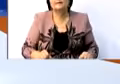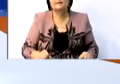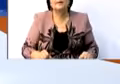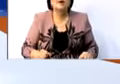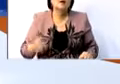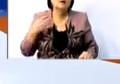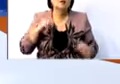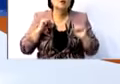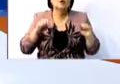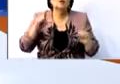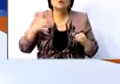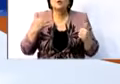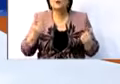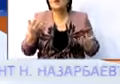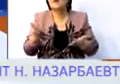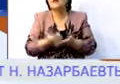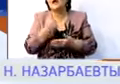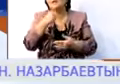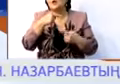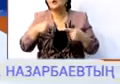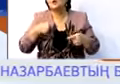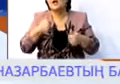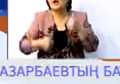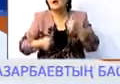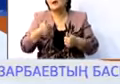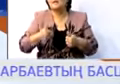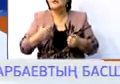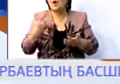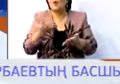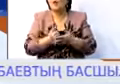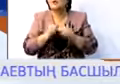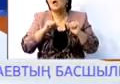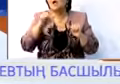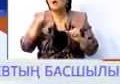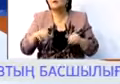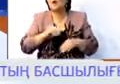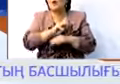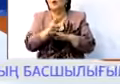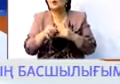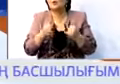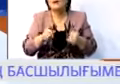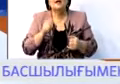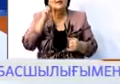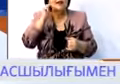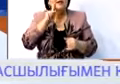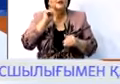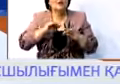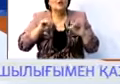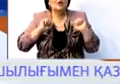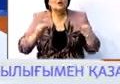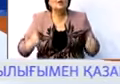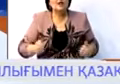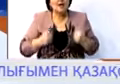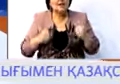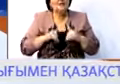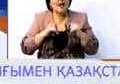Сыр спортшылар үшін биылғы жыл табысты болды. Түрлі байрақты бәсекелерде олжалы болған спортшыларға құрмет көрсетіп, жас жеткіншектердің спортқа деген